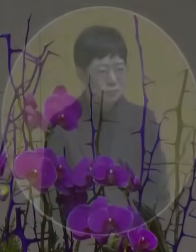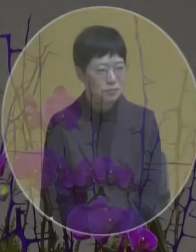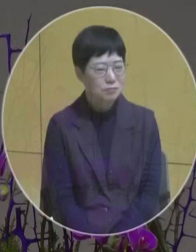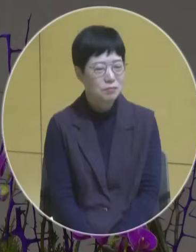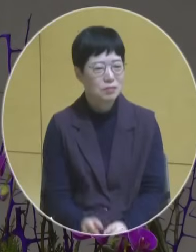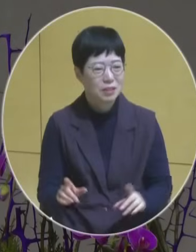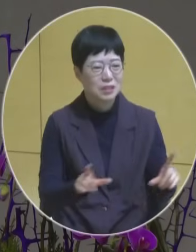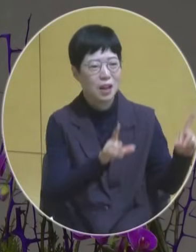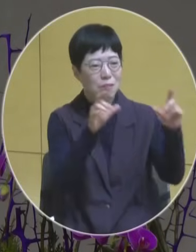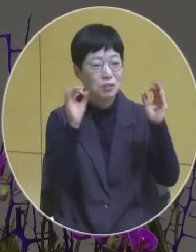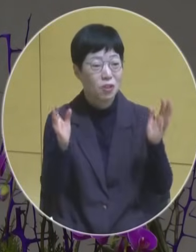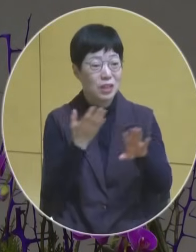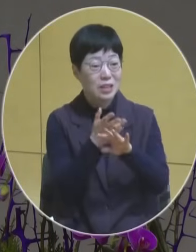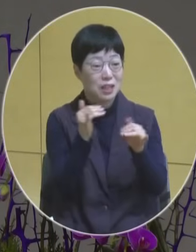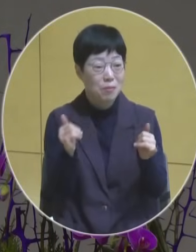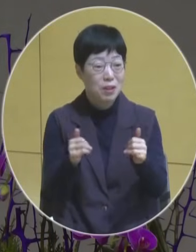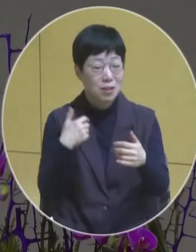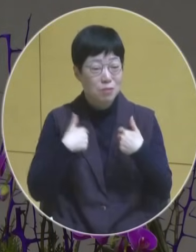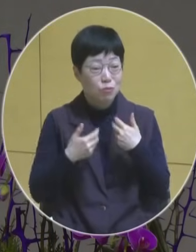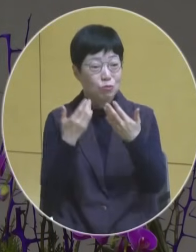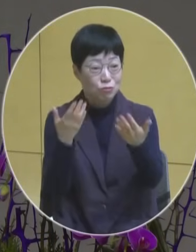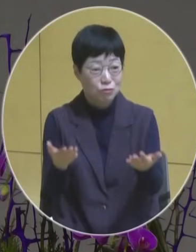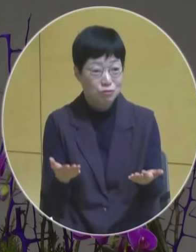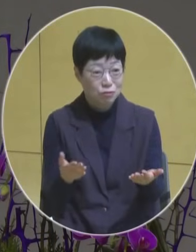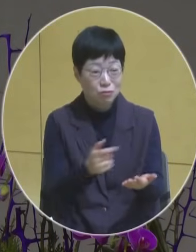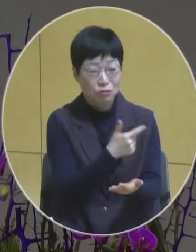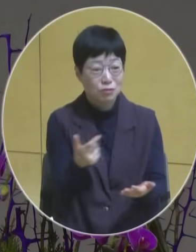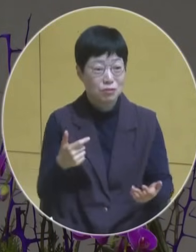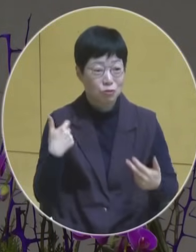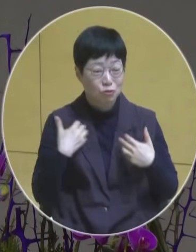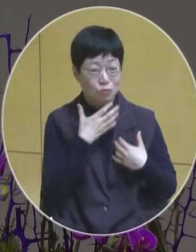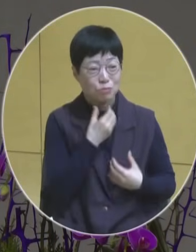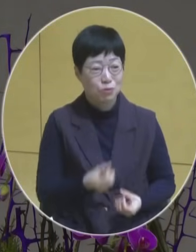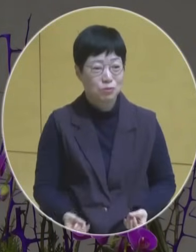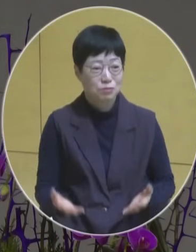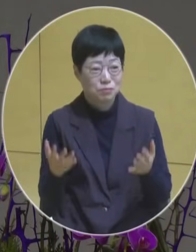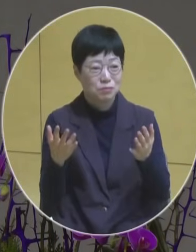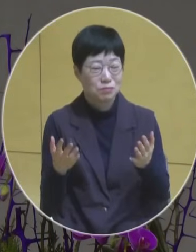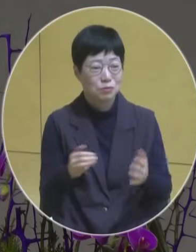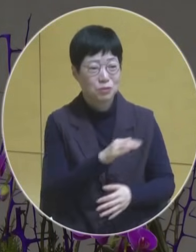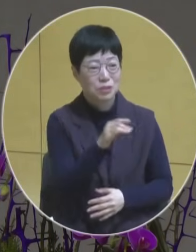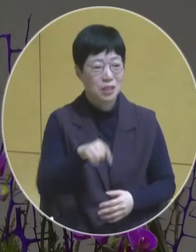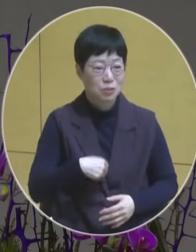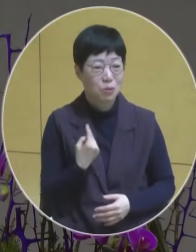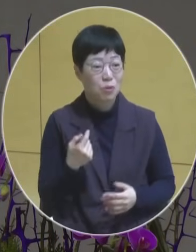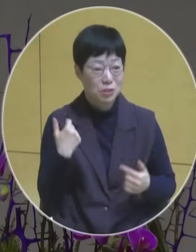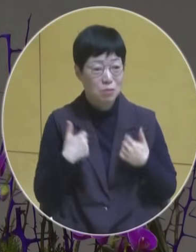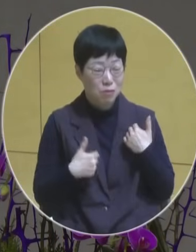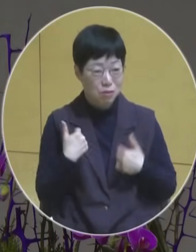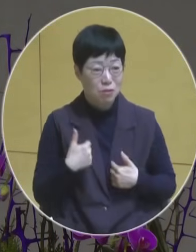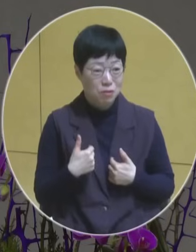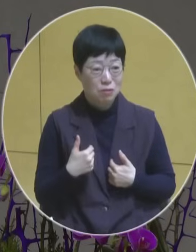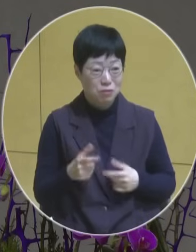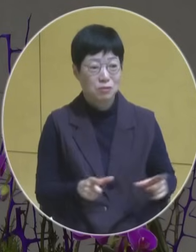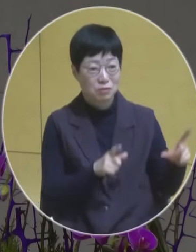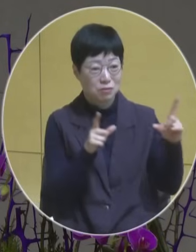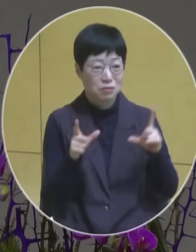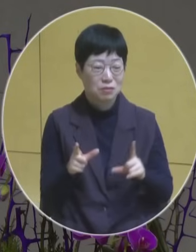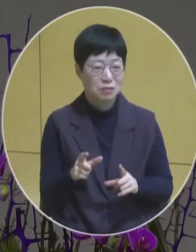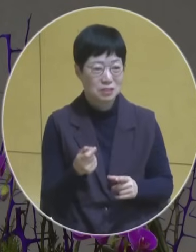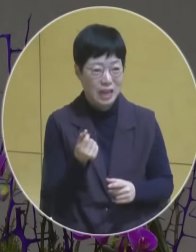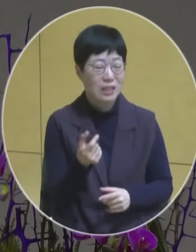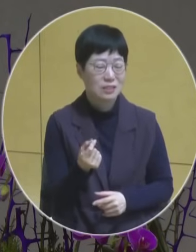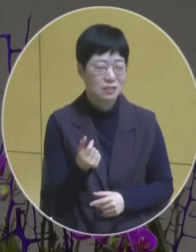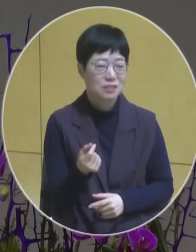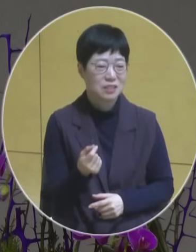우리가 살면서 다른 분들에게 기쁨을 줄 수 있다는 게 얼마나 큰 축복인지 알지 못합니다. 또 우리 자신도 그 기쁨을 누리고 싶어 하죠.